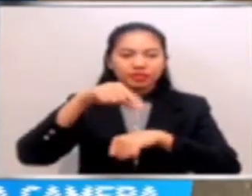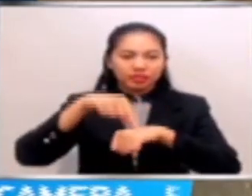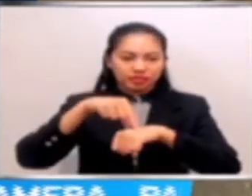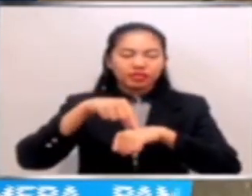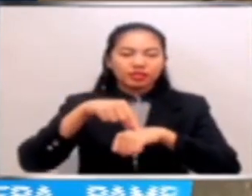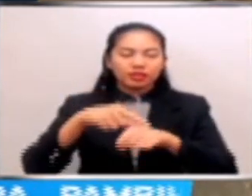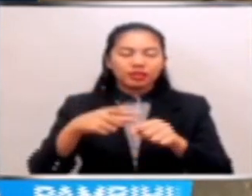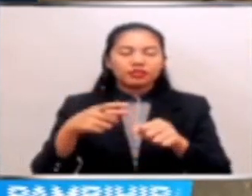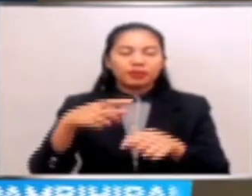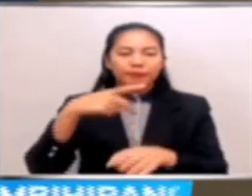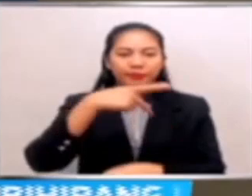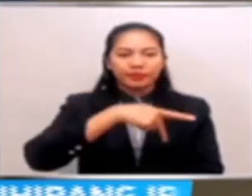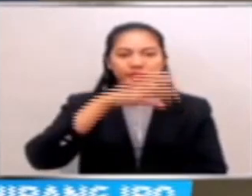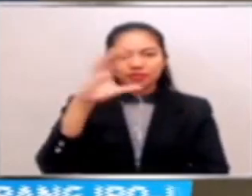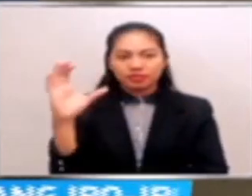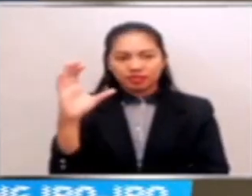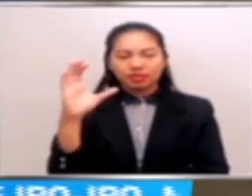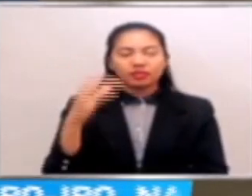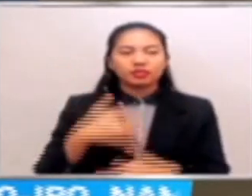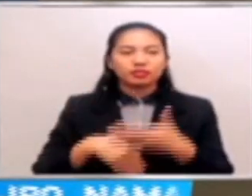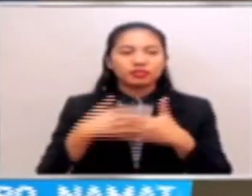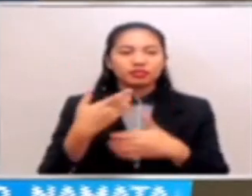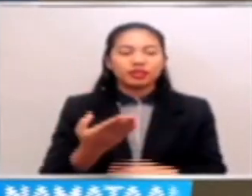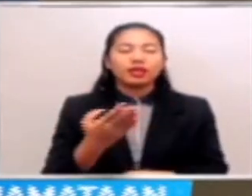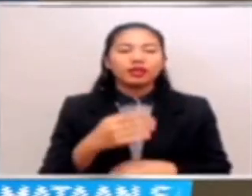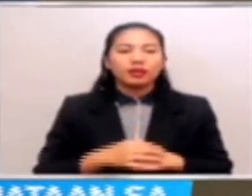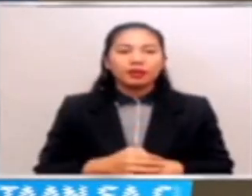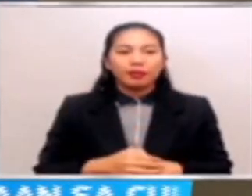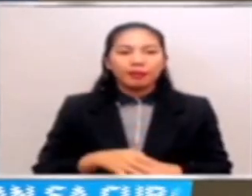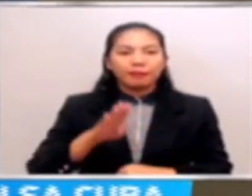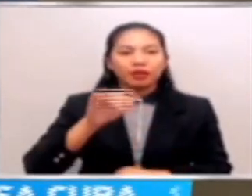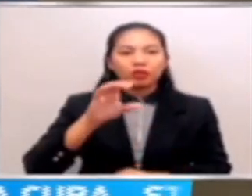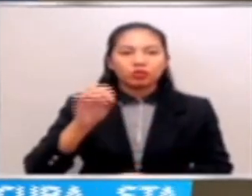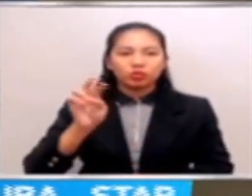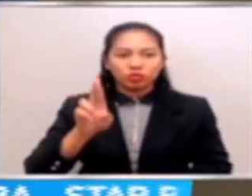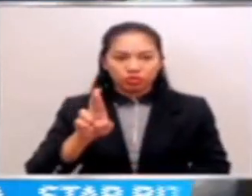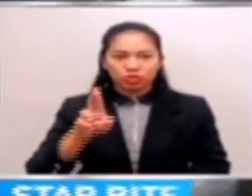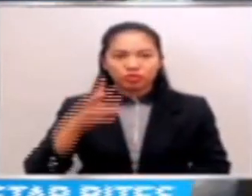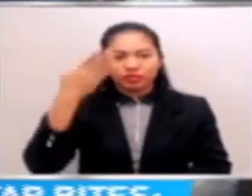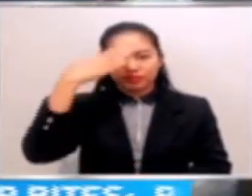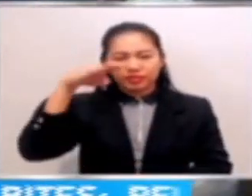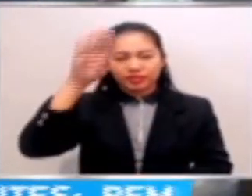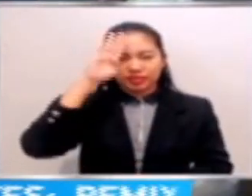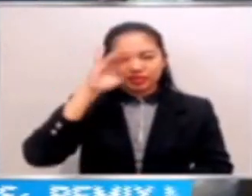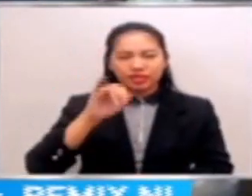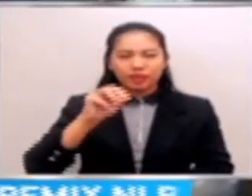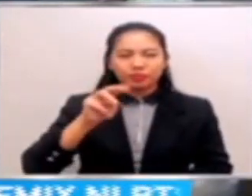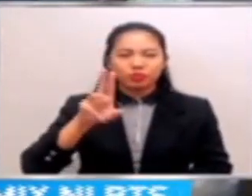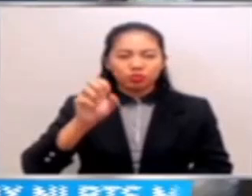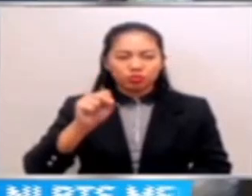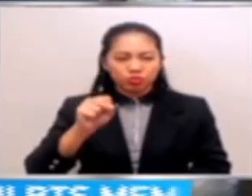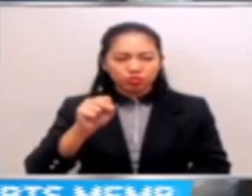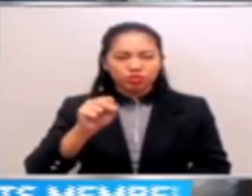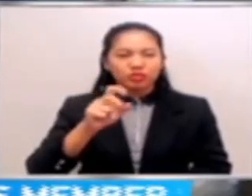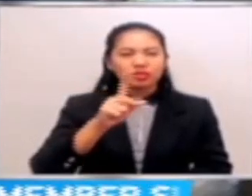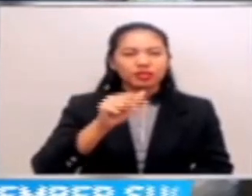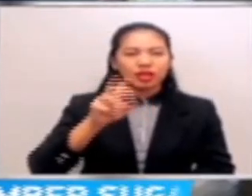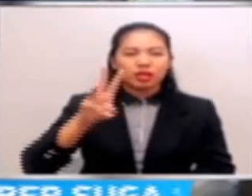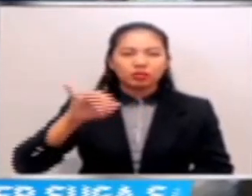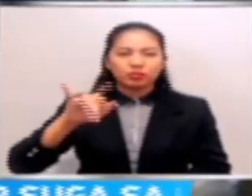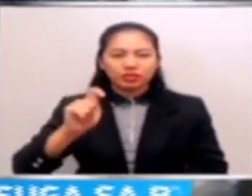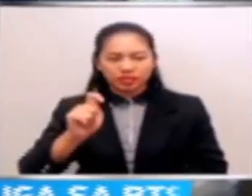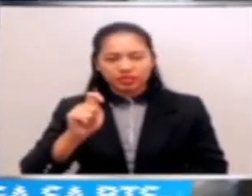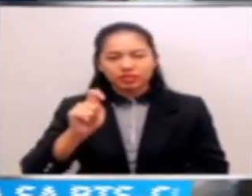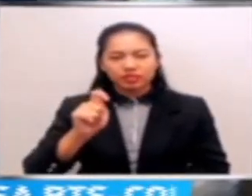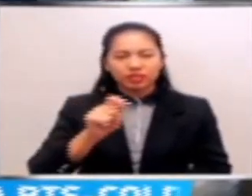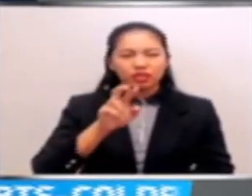Apektado rin po ang Bacoor, Cavite City, Imus, Cavite, Noveleta at Rosario sa Cavite. Ayon